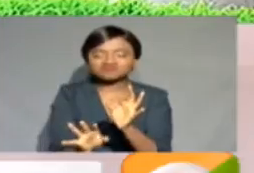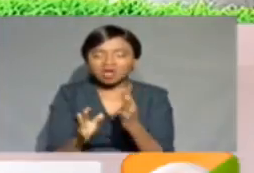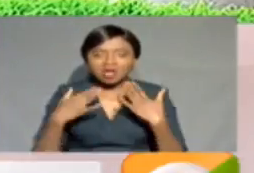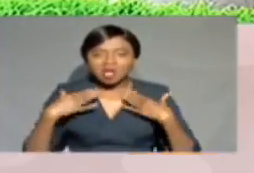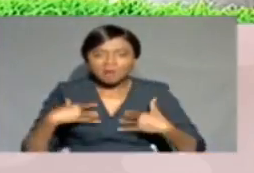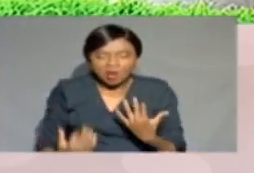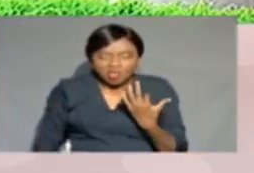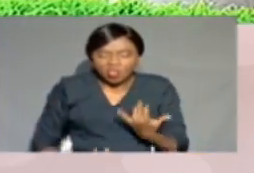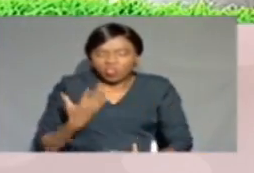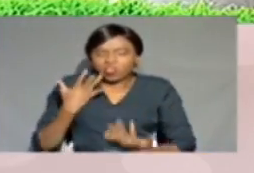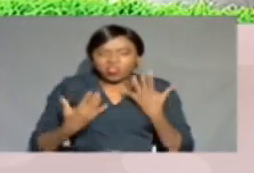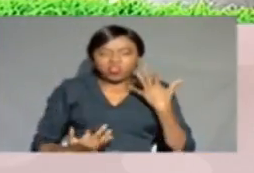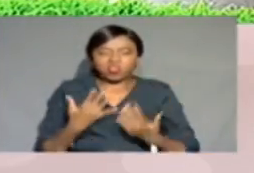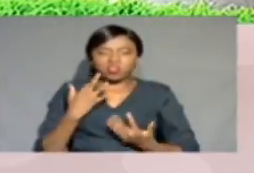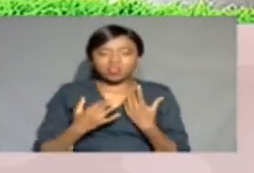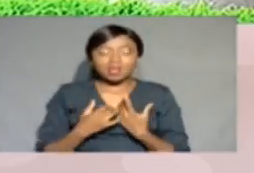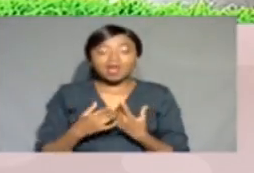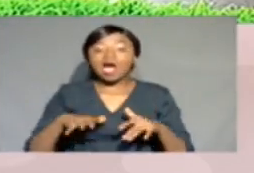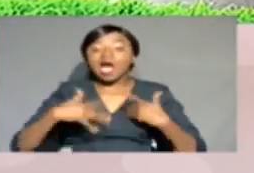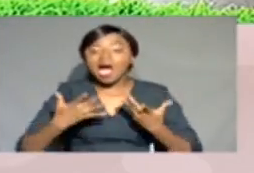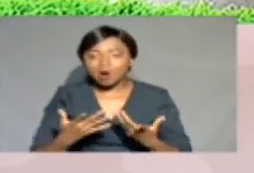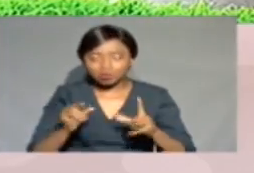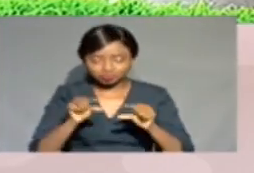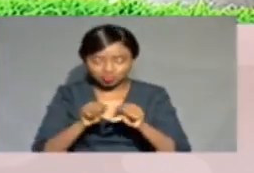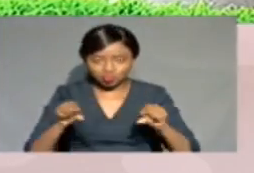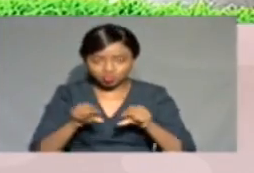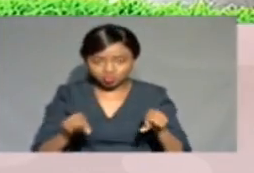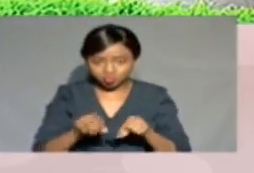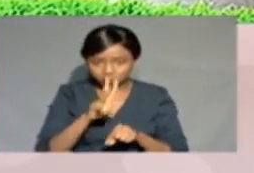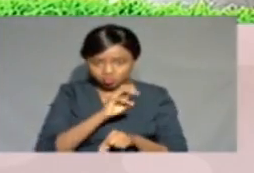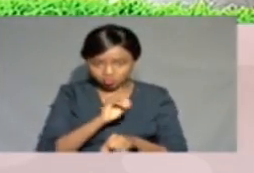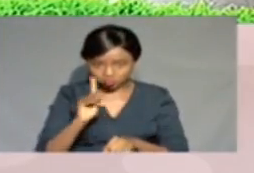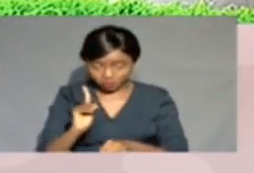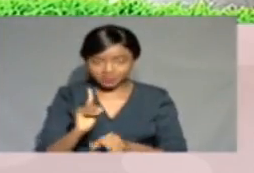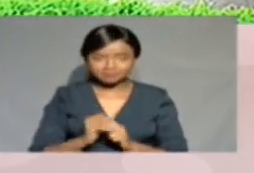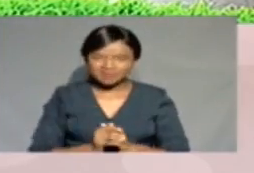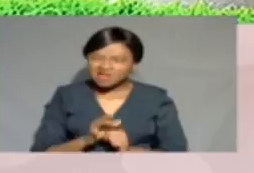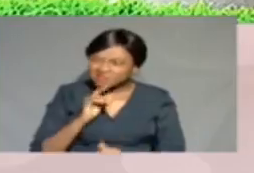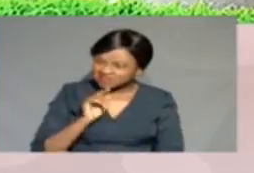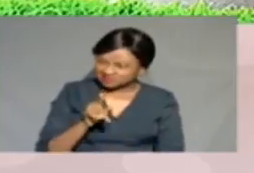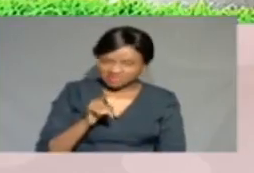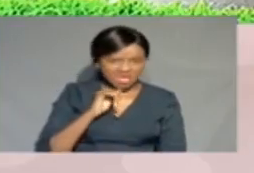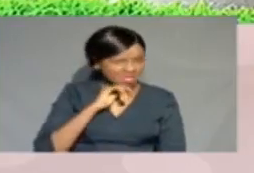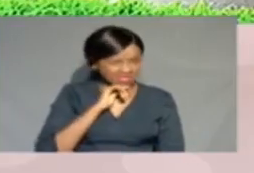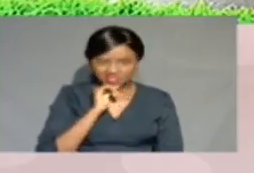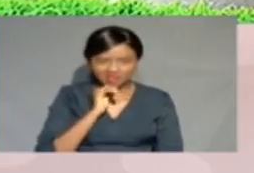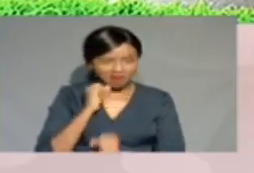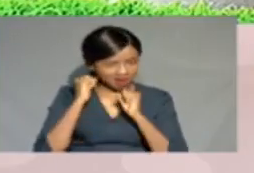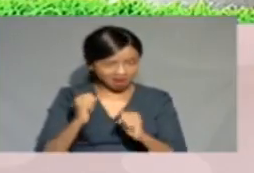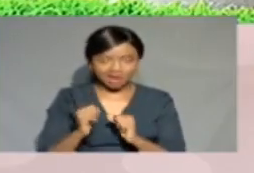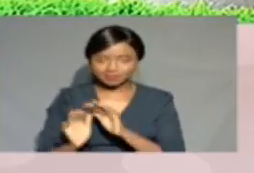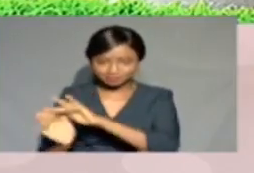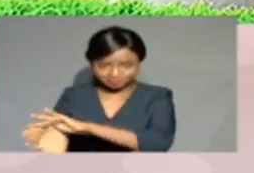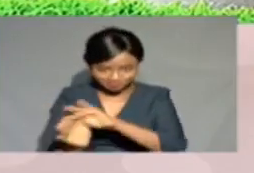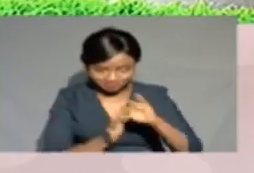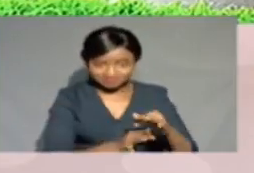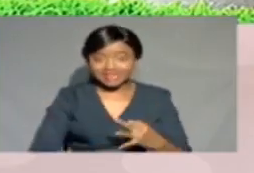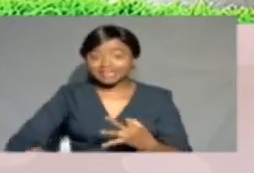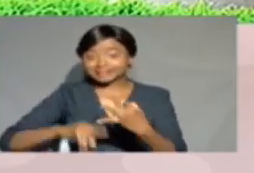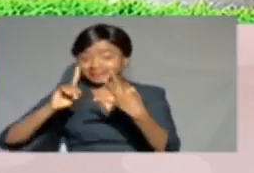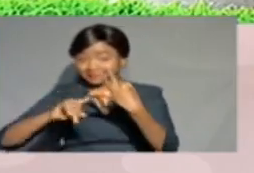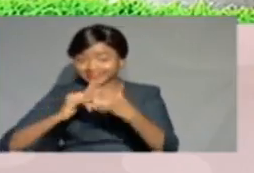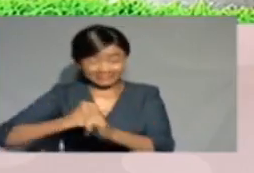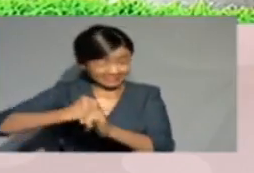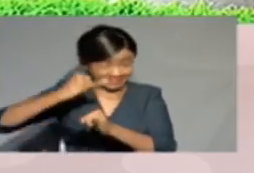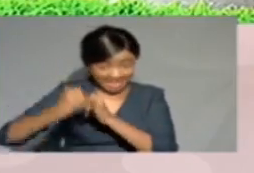tunakuchoma moja kwa moja na tunatumia kuni. Yule bwana akaona haya mambo hatayaweza. Akaondoka akaenda